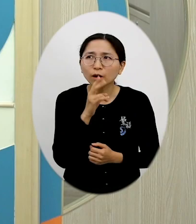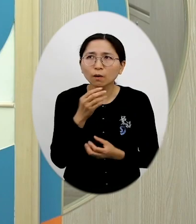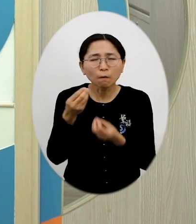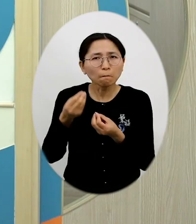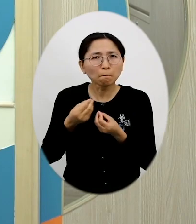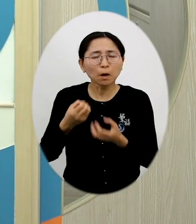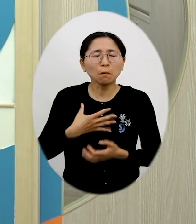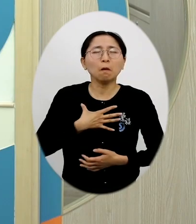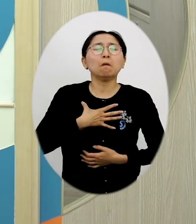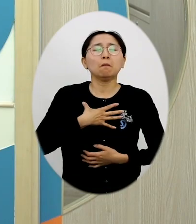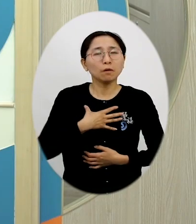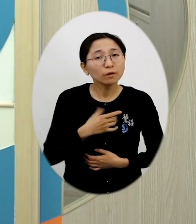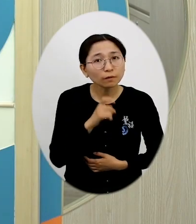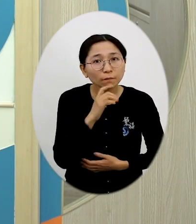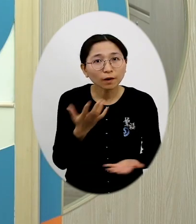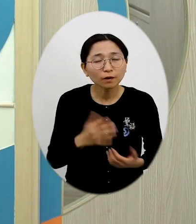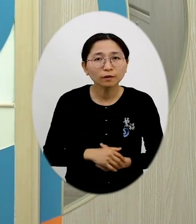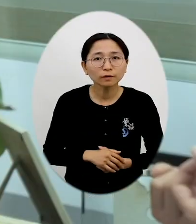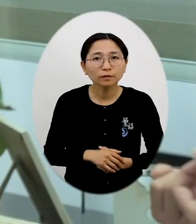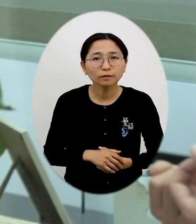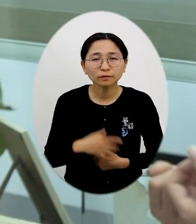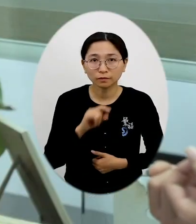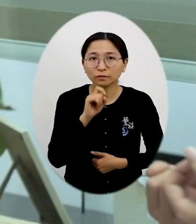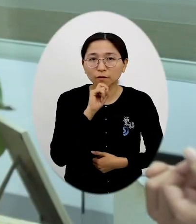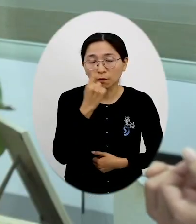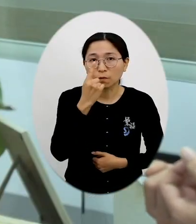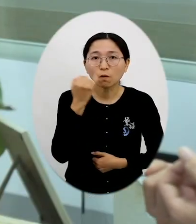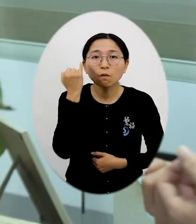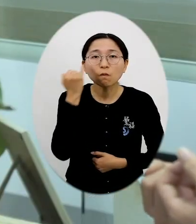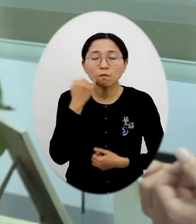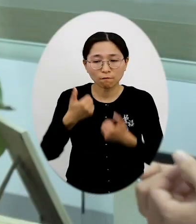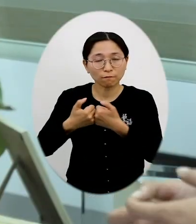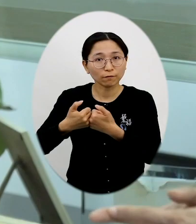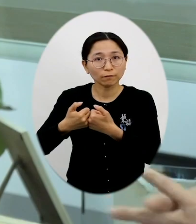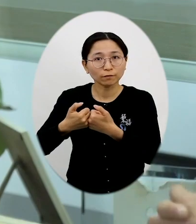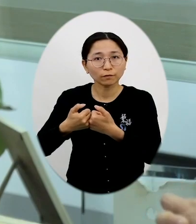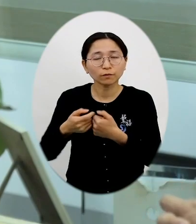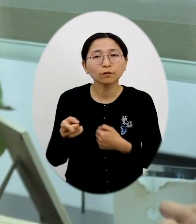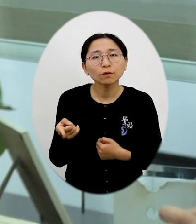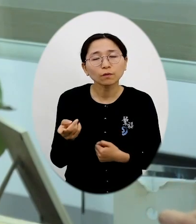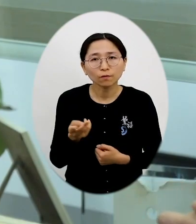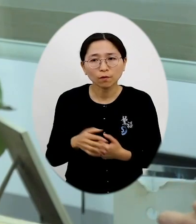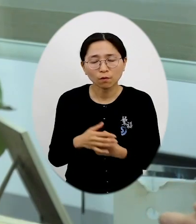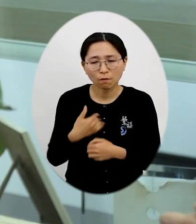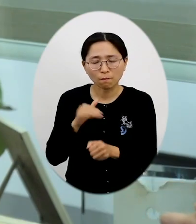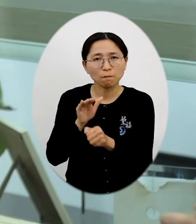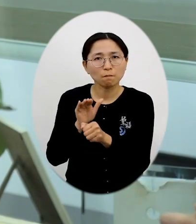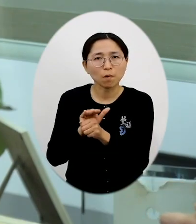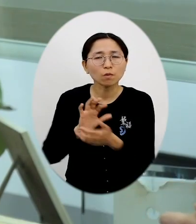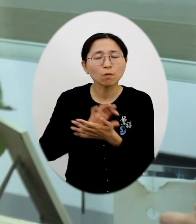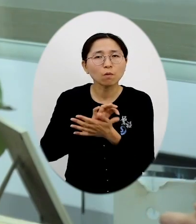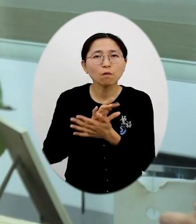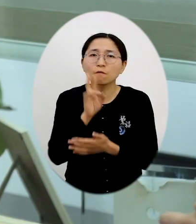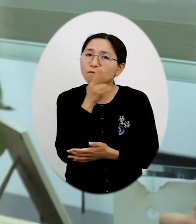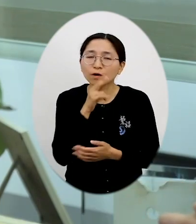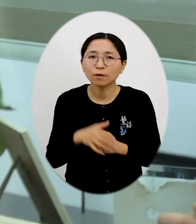到你真係覺得哇，好感動，好感動啊！ 我想要講一對聾人夫婦啦，其實我都跟了他們很多